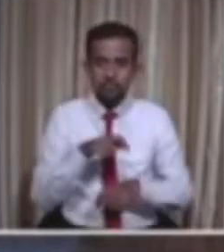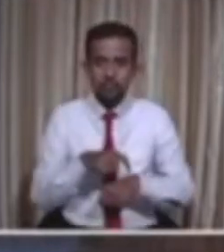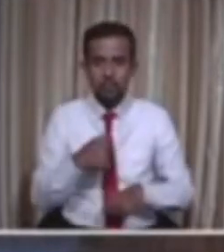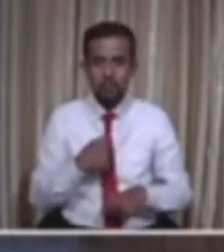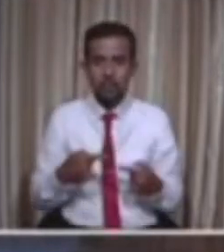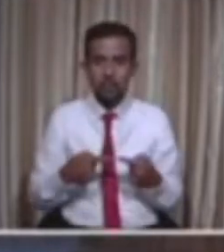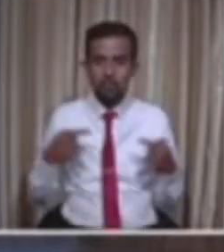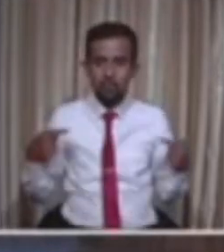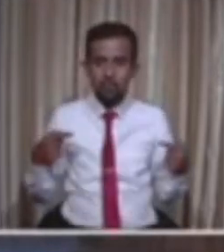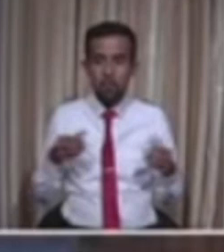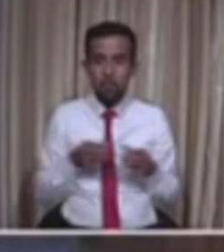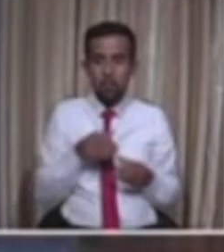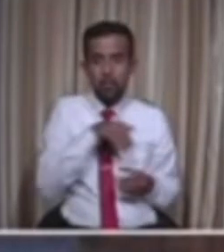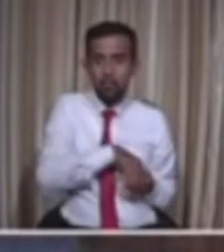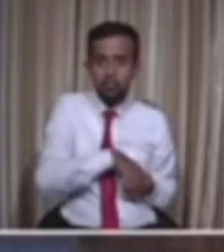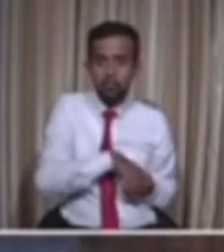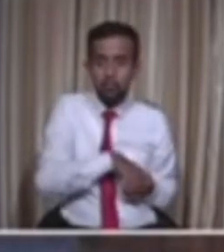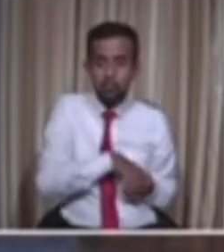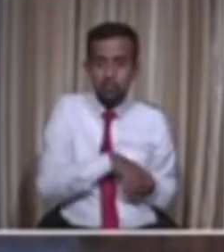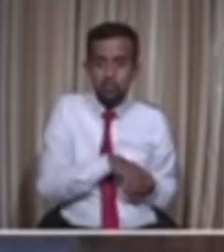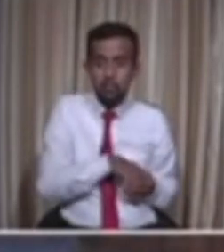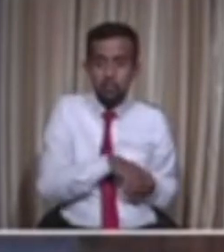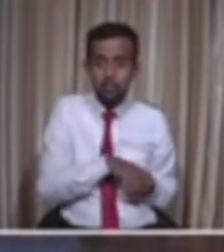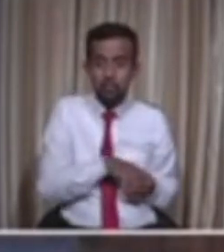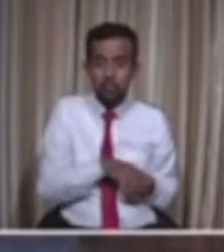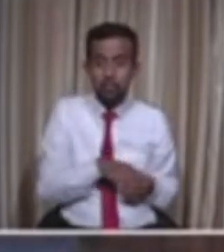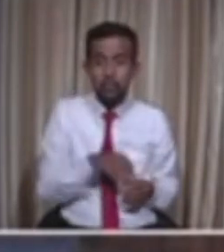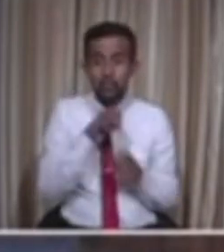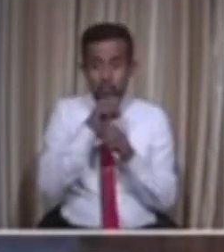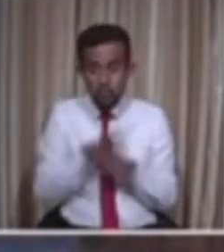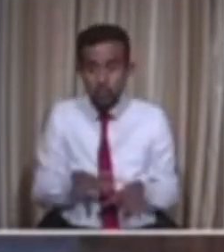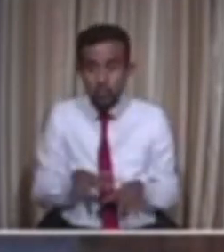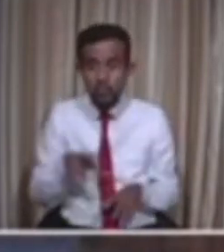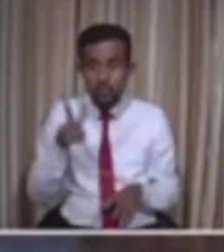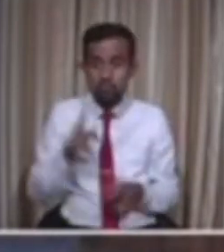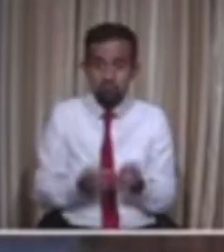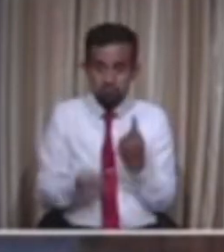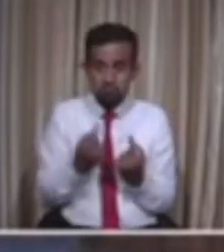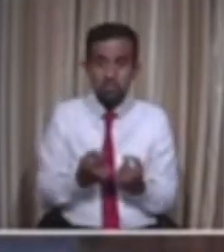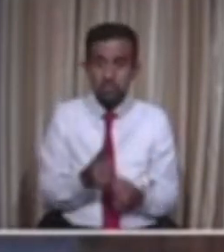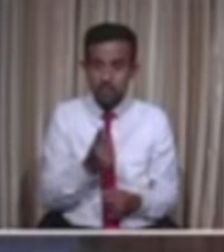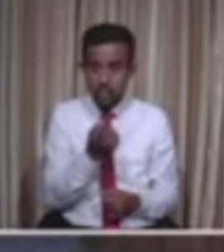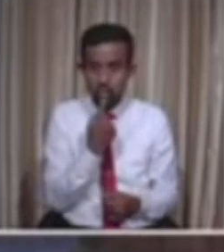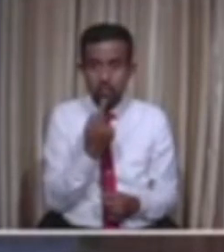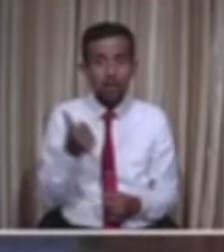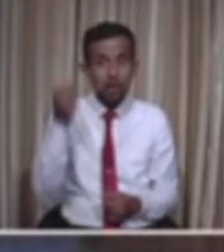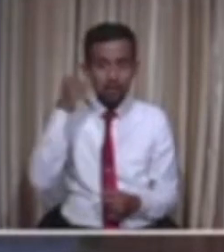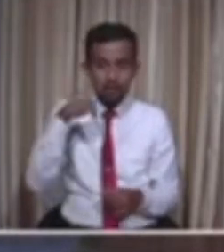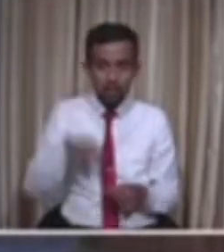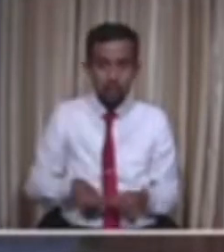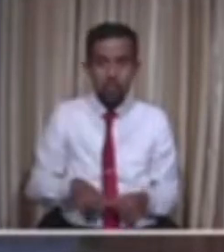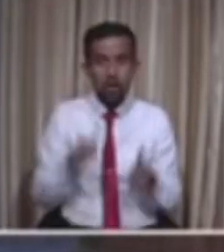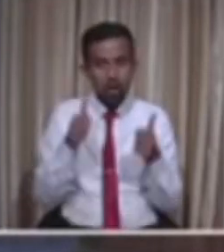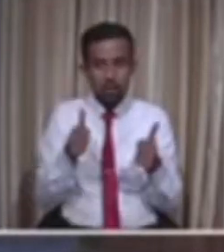විරුද්ධව පක්ෂය තුල විශේෂයෙන්ම විනය ක්‍රියාමාර්ග ගන්නවා කියලා කිව්ව අවස්ථාවක් තියෙනවා. හැබැයි මම එදත් අදත් අපි හරිතන තමයි